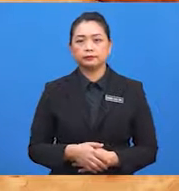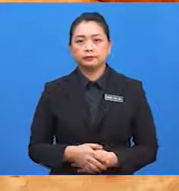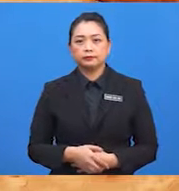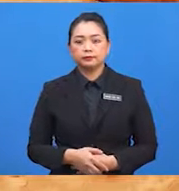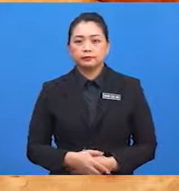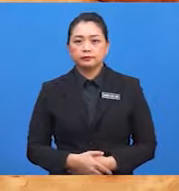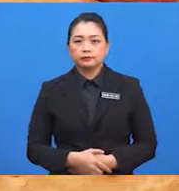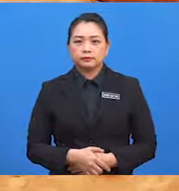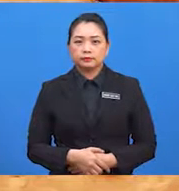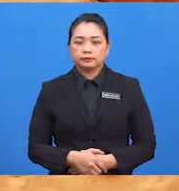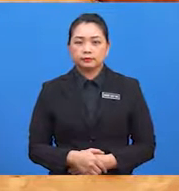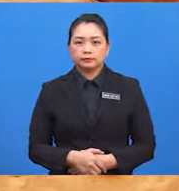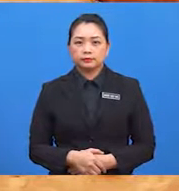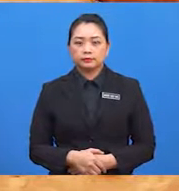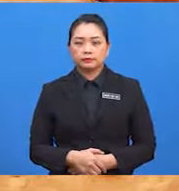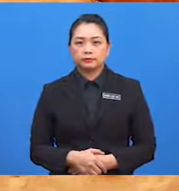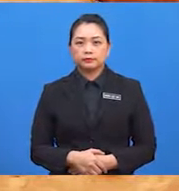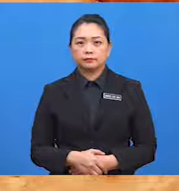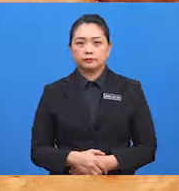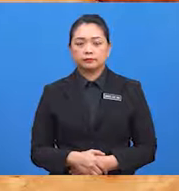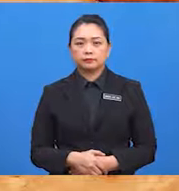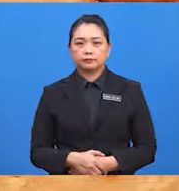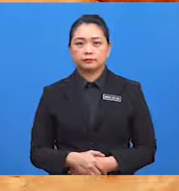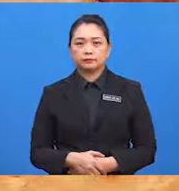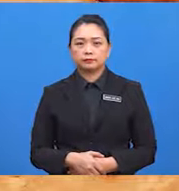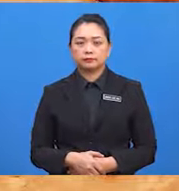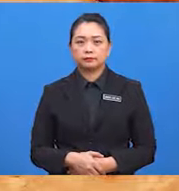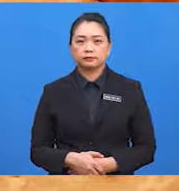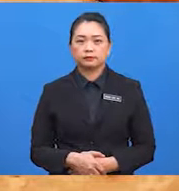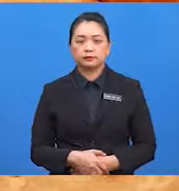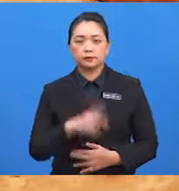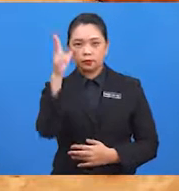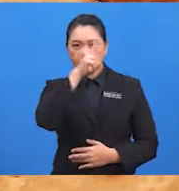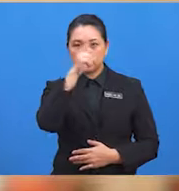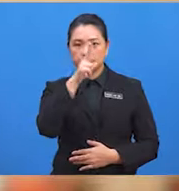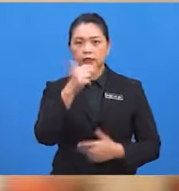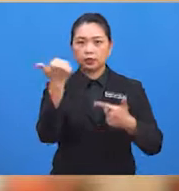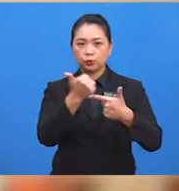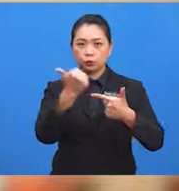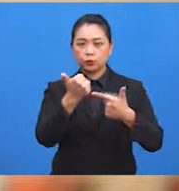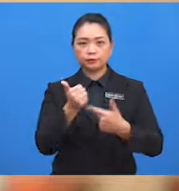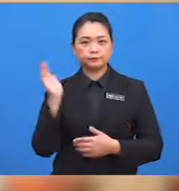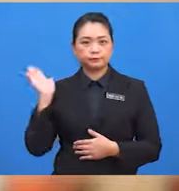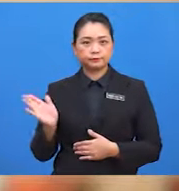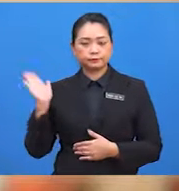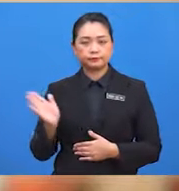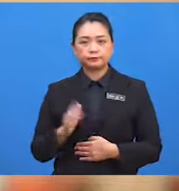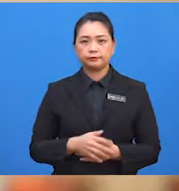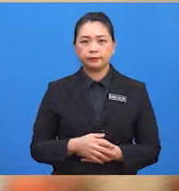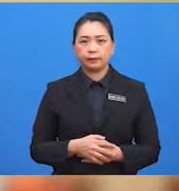Seterusnya, tahap pemerintahan Mesir Purba yang kedua iaitu Kerajaan Pertengahan yang bermula